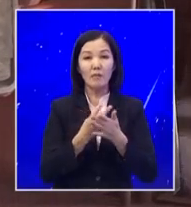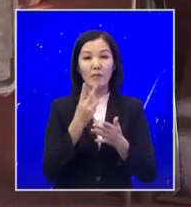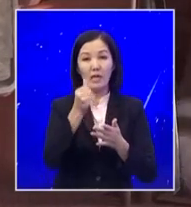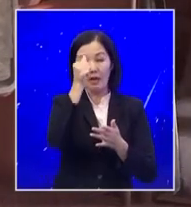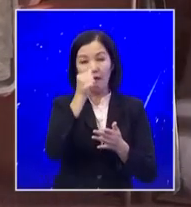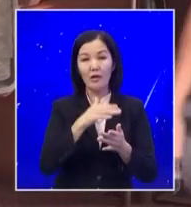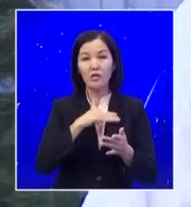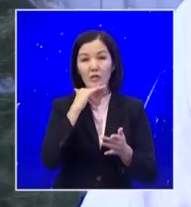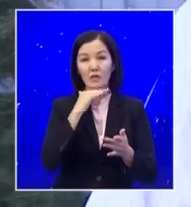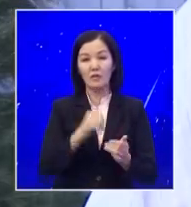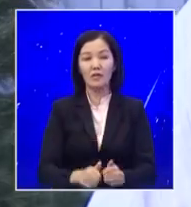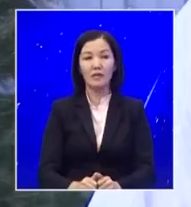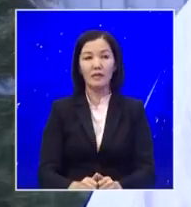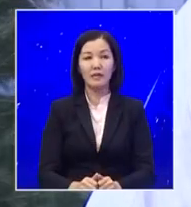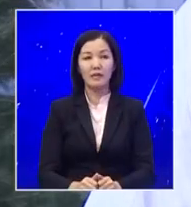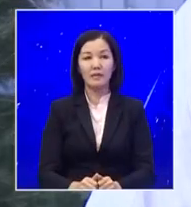айға жеткілікті.